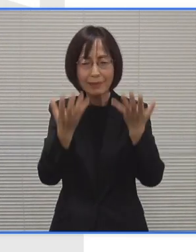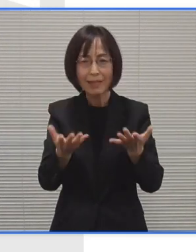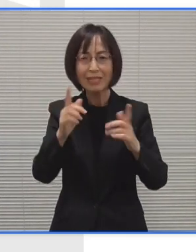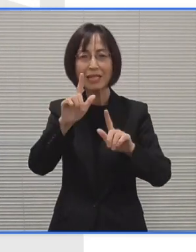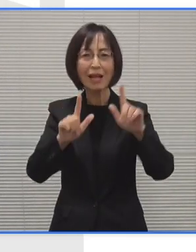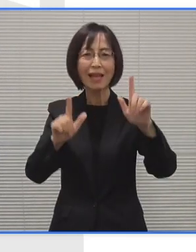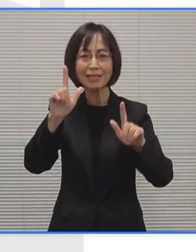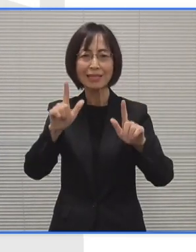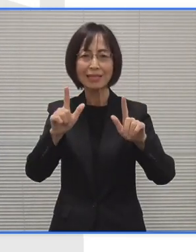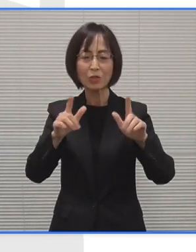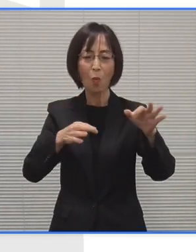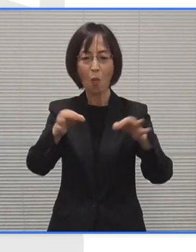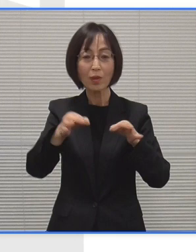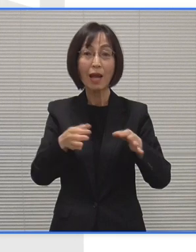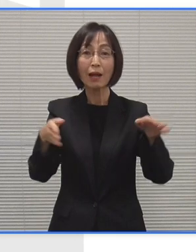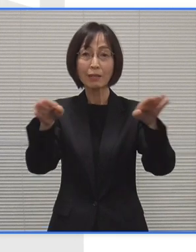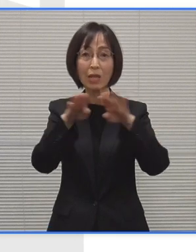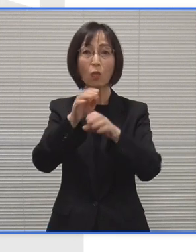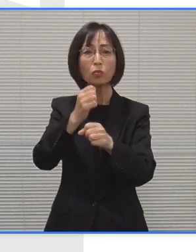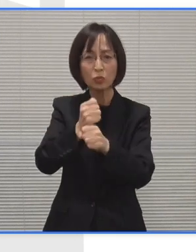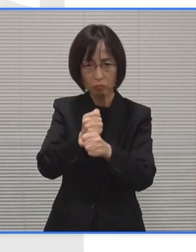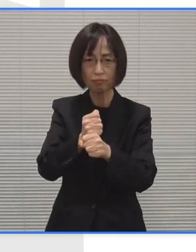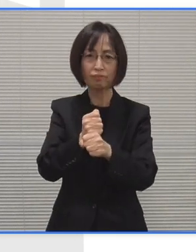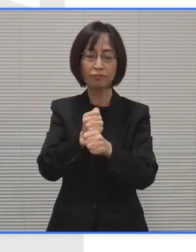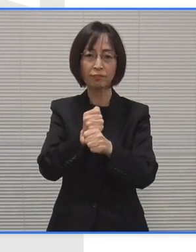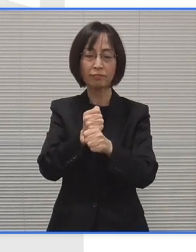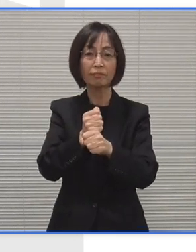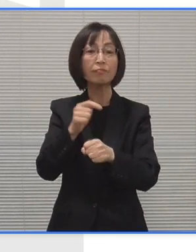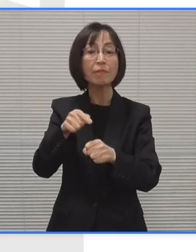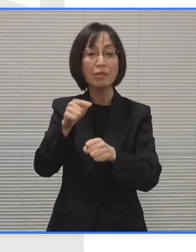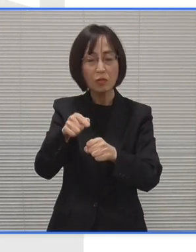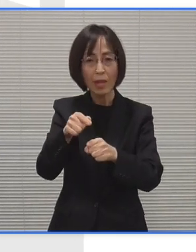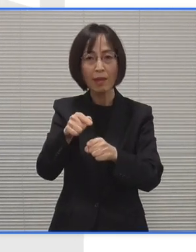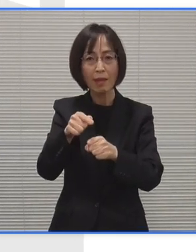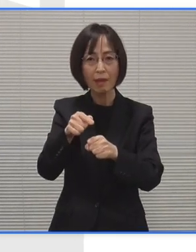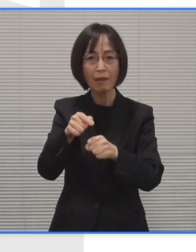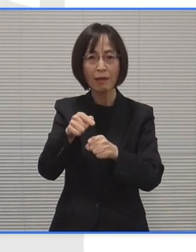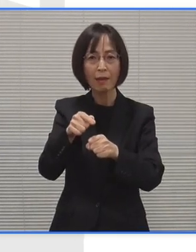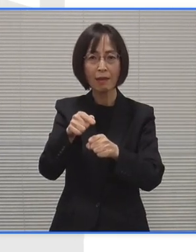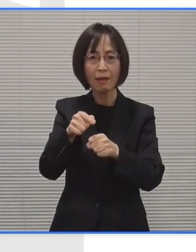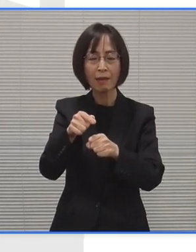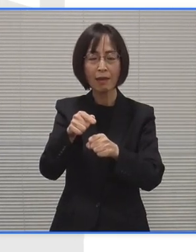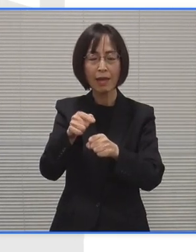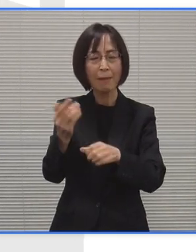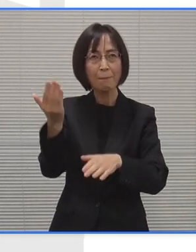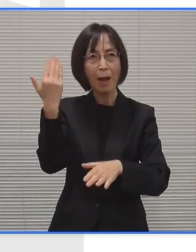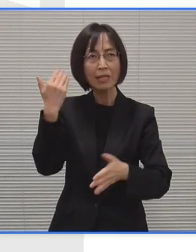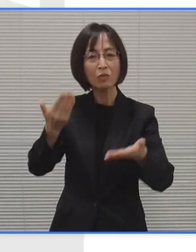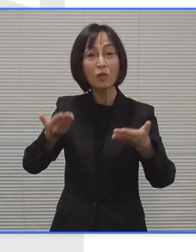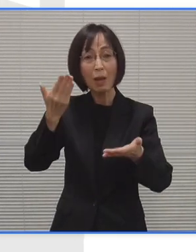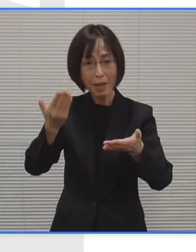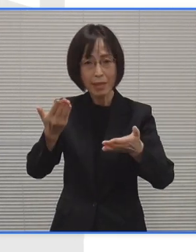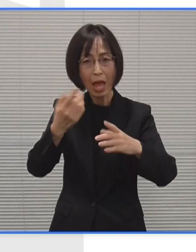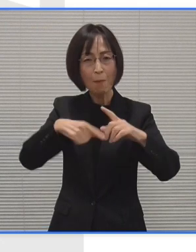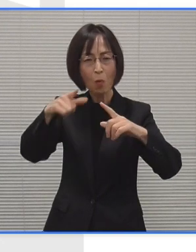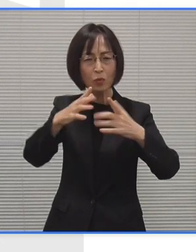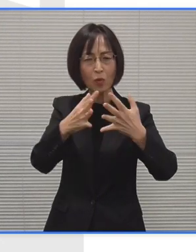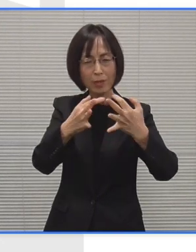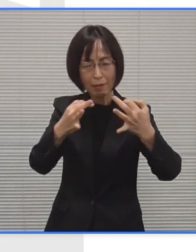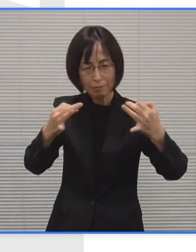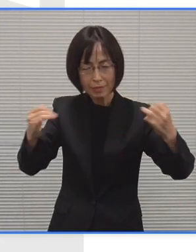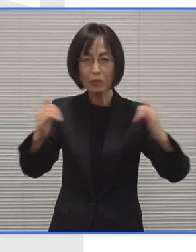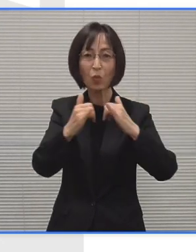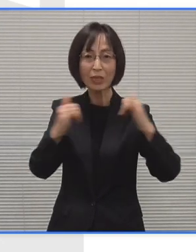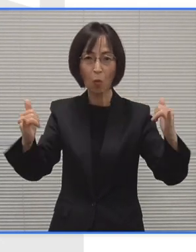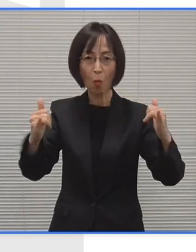といったものを作っていって、それによって今までよりももっともっと多くの方を池